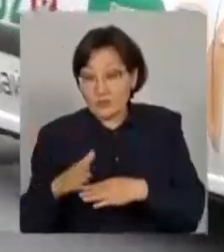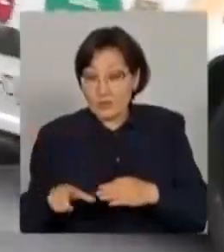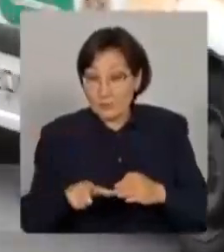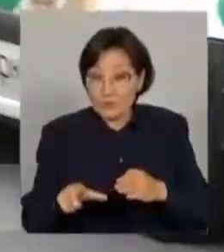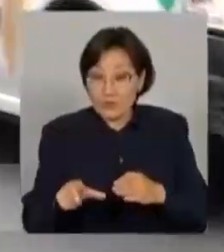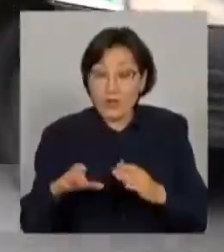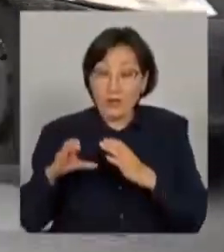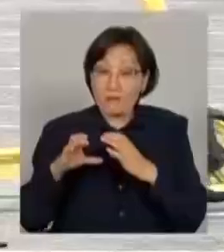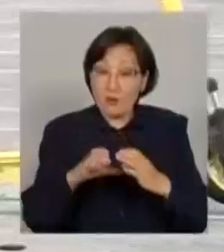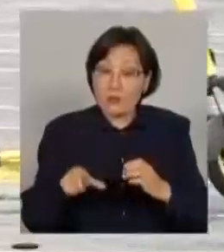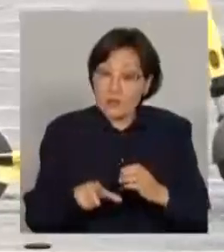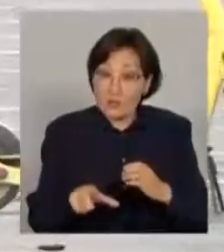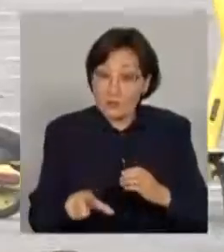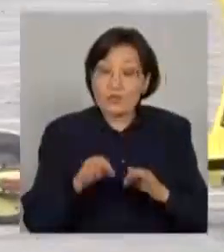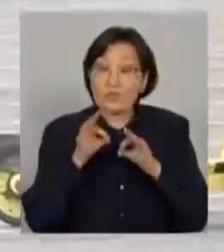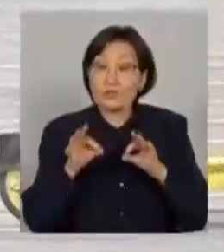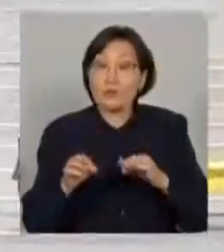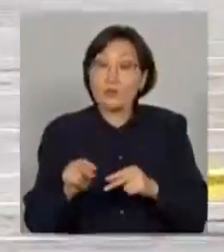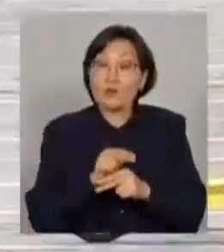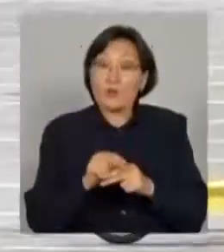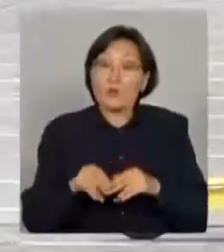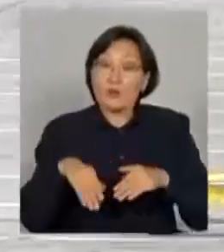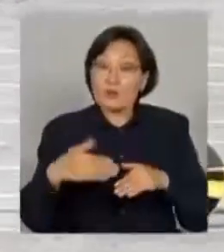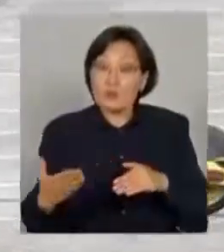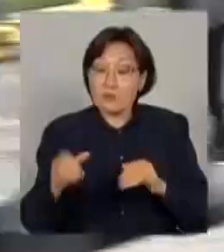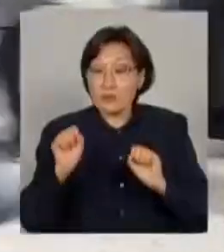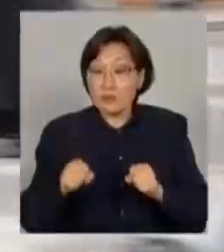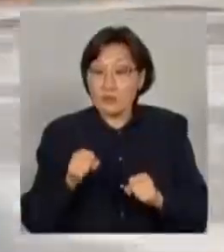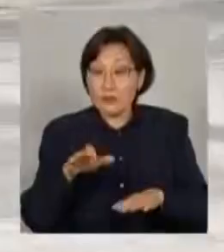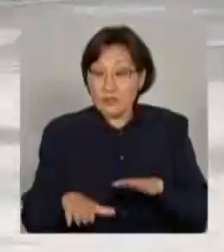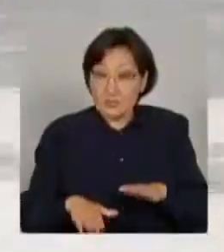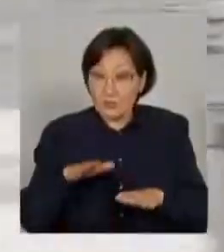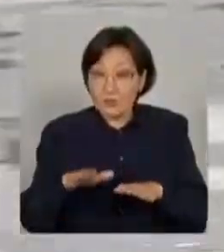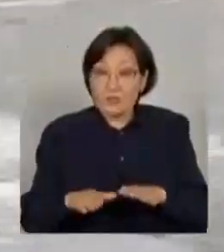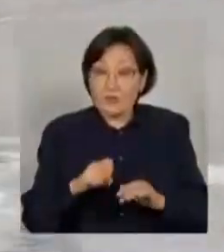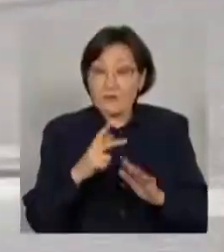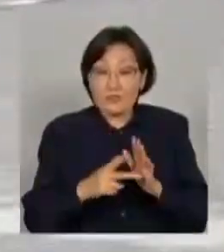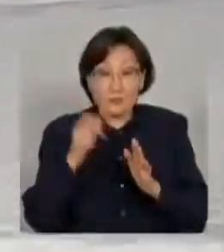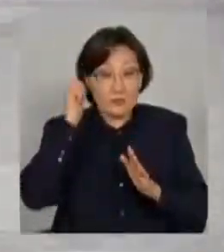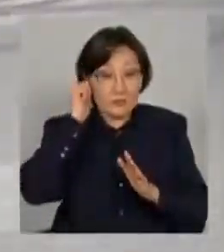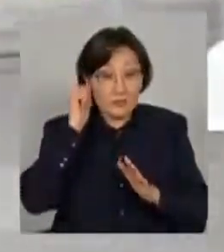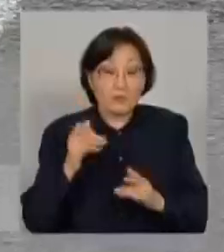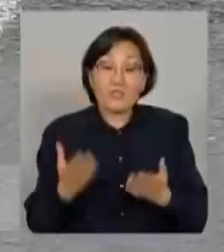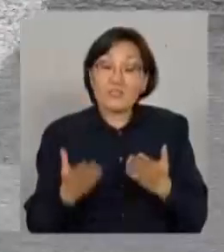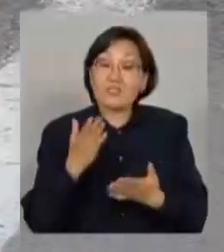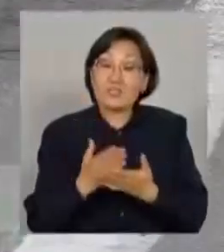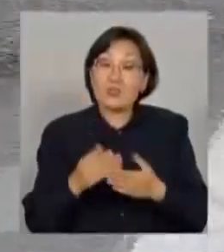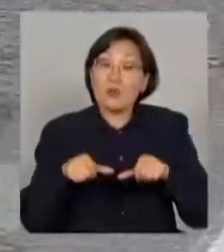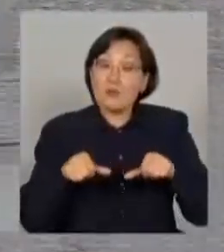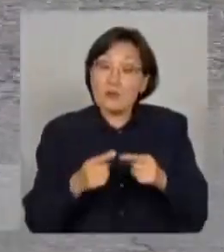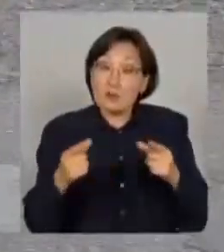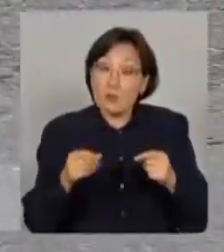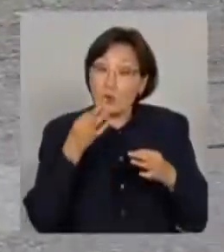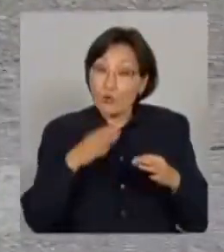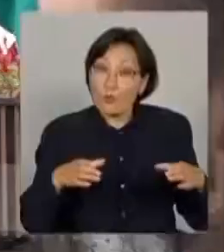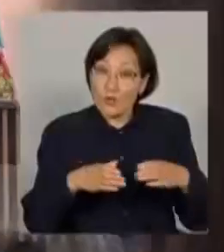части автобусной полосе. Отмечается, что по правому краю дороги могут передвигаться самокатчики с 18 лет и при наличии водительских прав любой